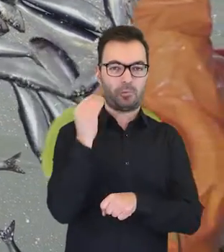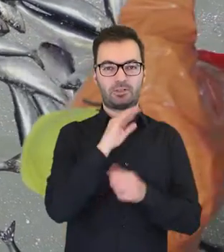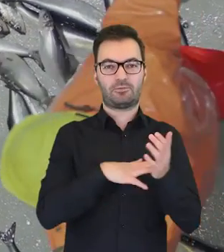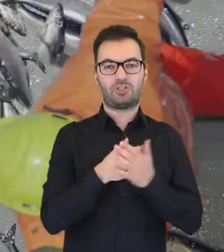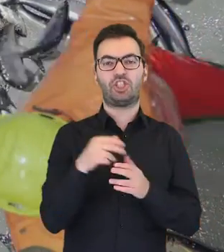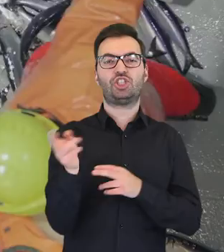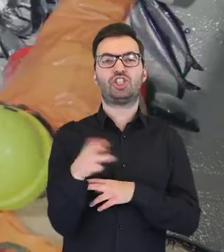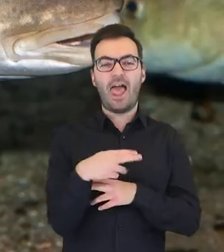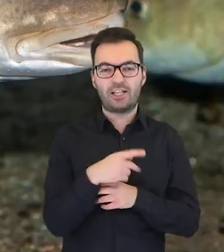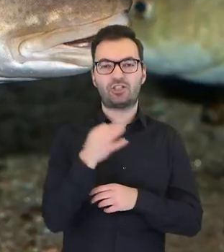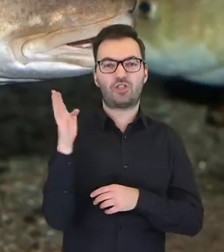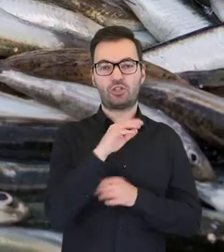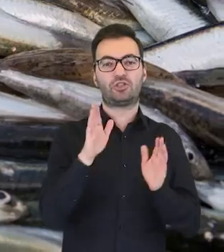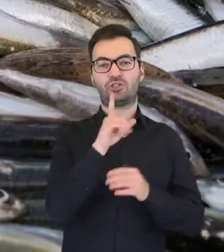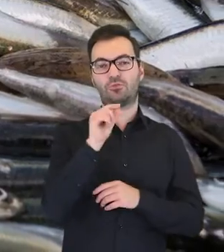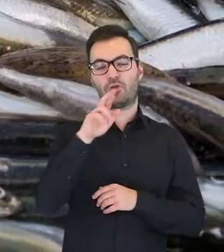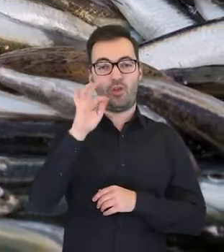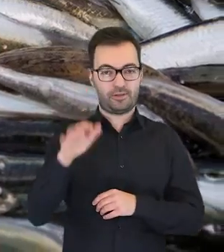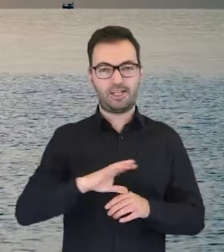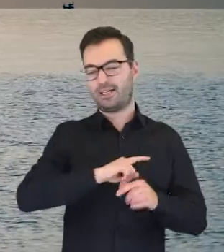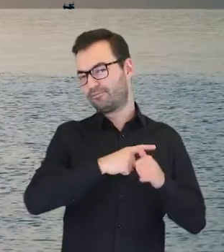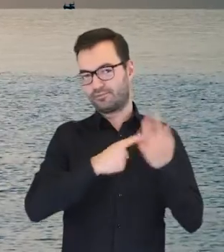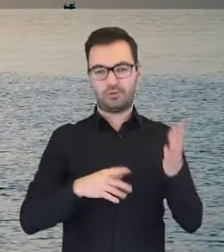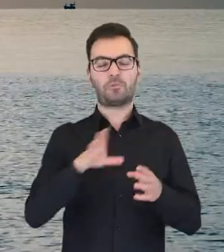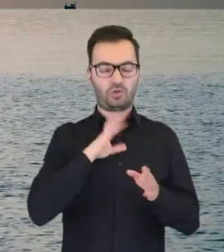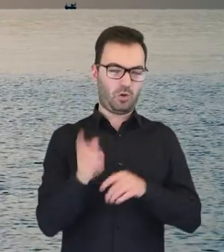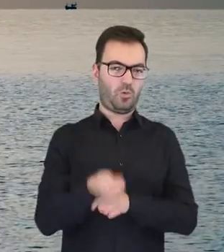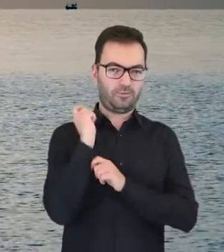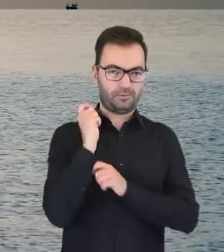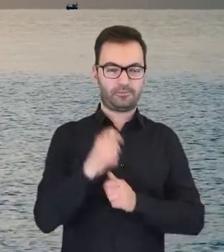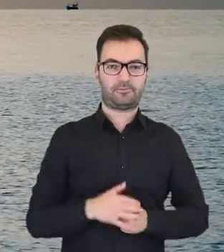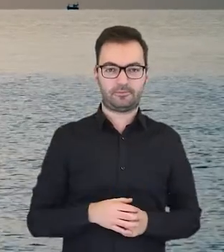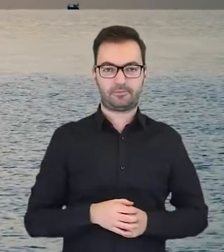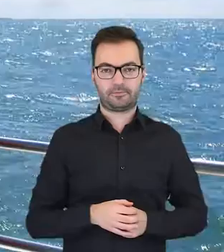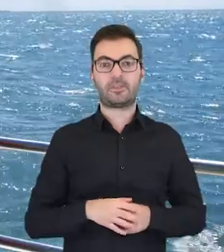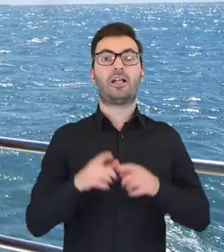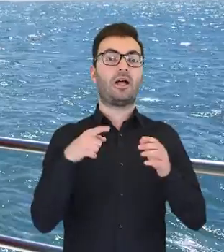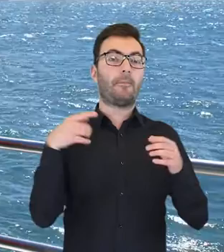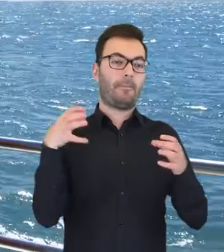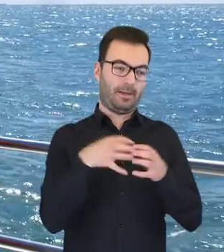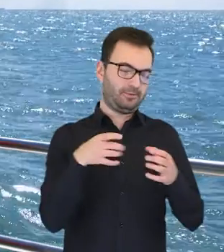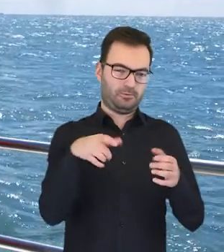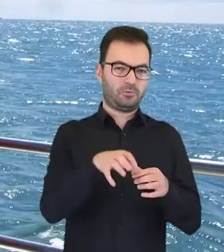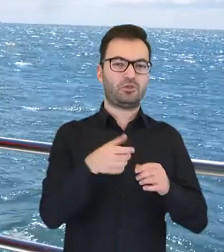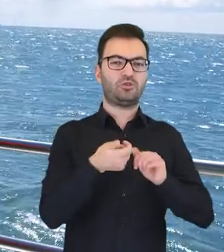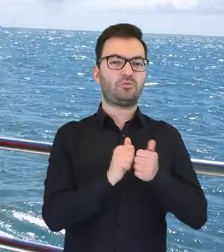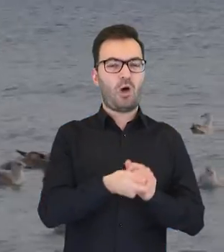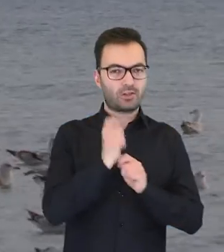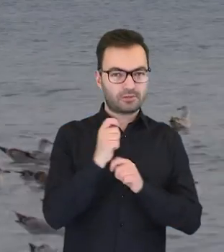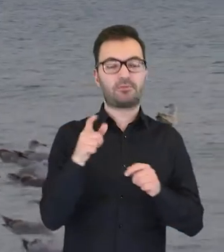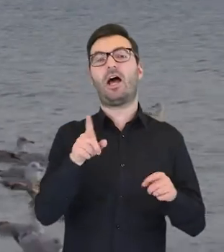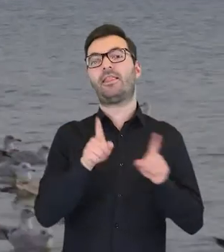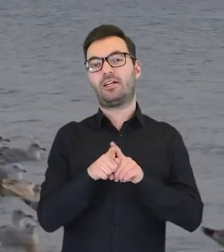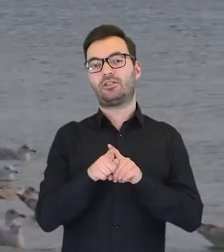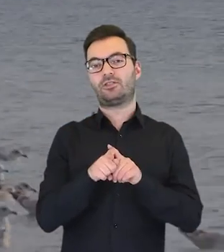pełnomorskie, takie jak śledzie, dorsze czy szproty. Wszystkie te ryby można łowić. One są łowione zarówno sportowo, czyli wędkarstwo,